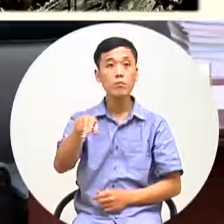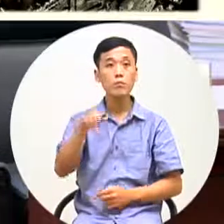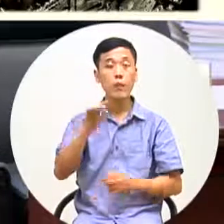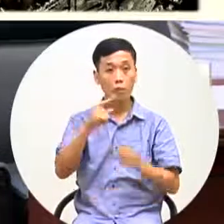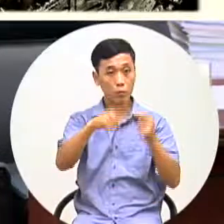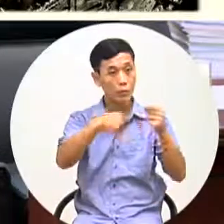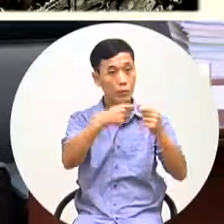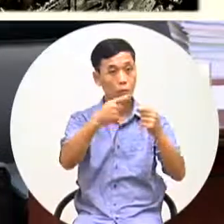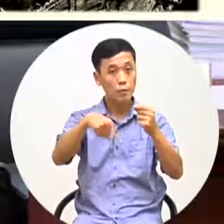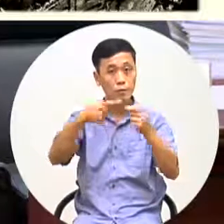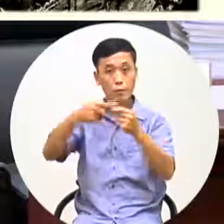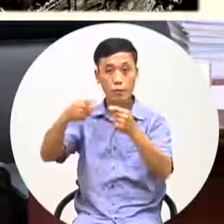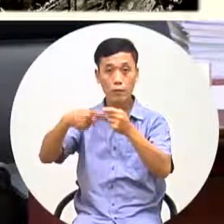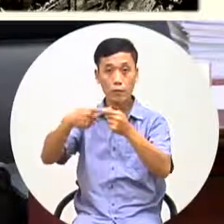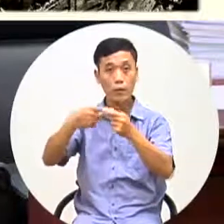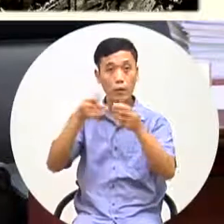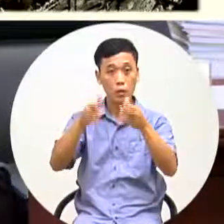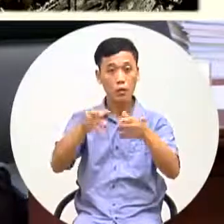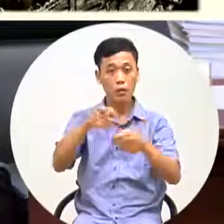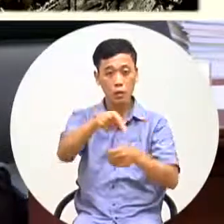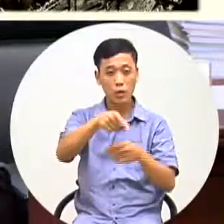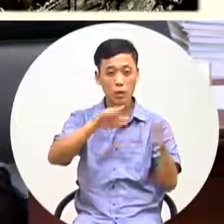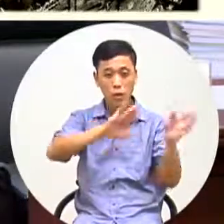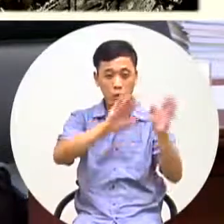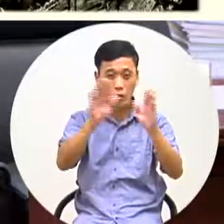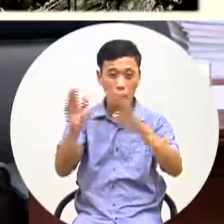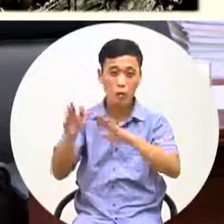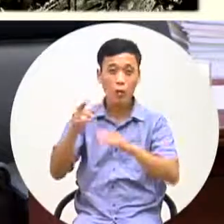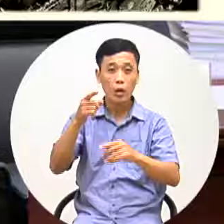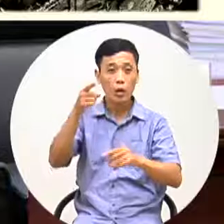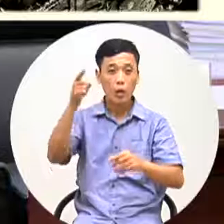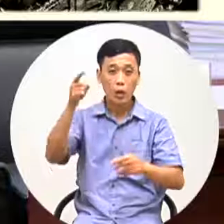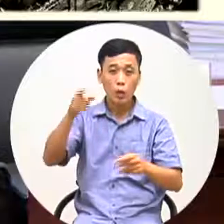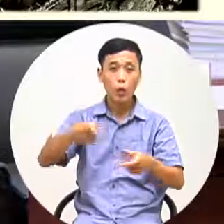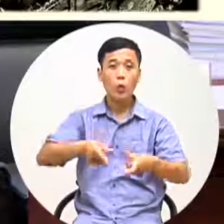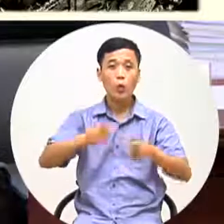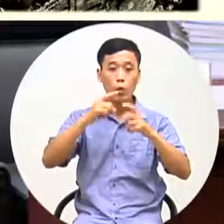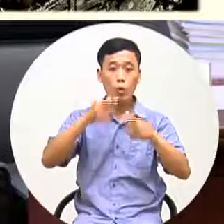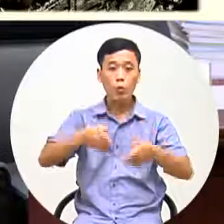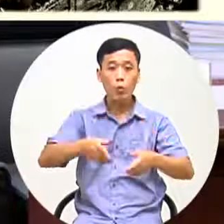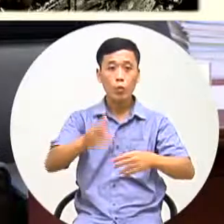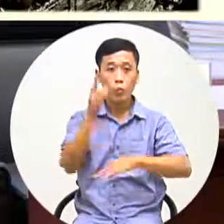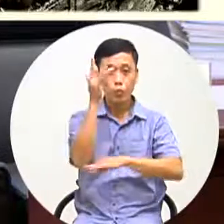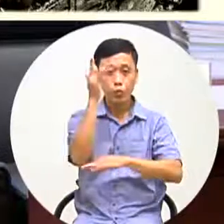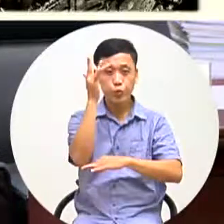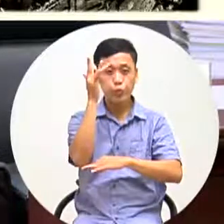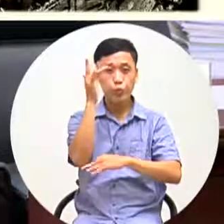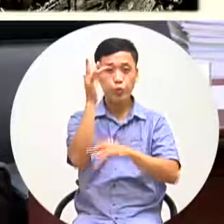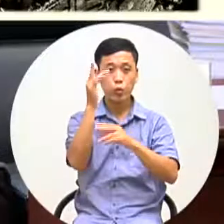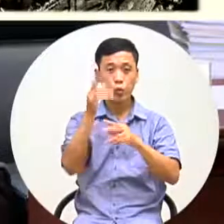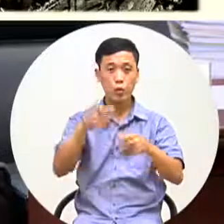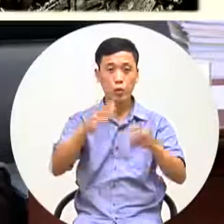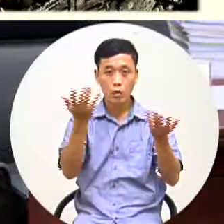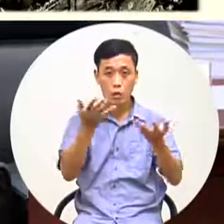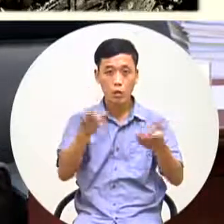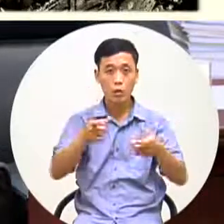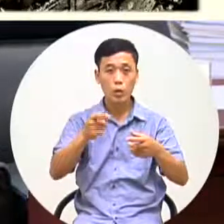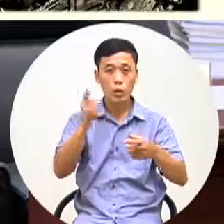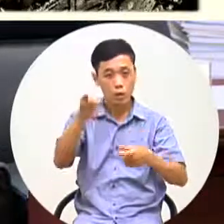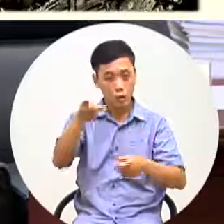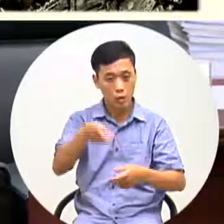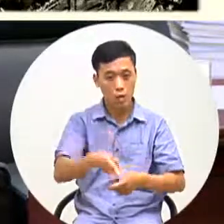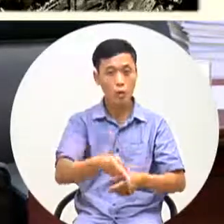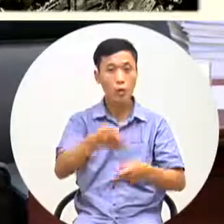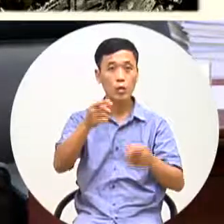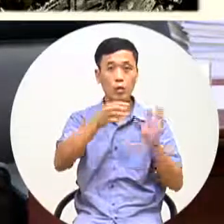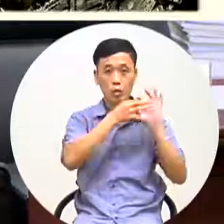回里面不断的去重蹈覆辙，而觉得无计可施。哦，那所以呢，在这些方案里头，我们一定就因为这